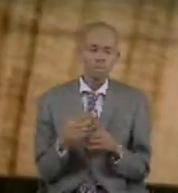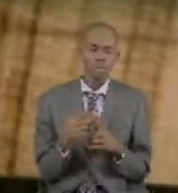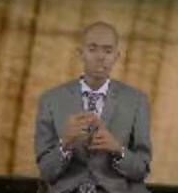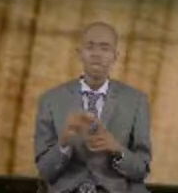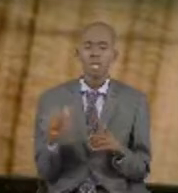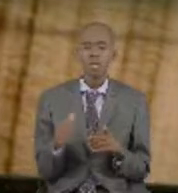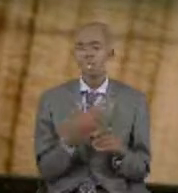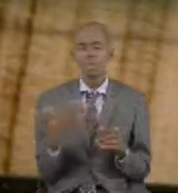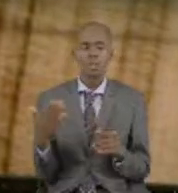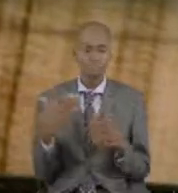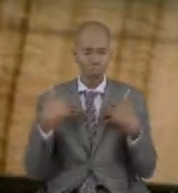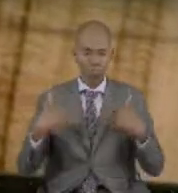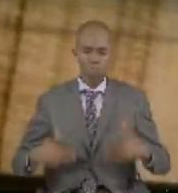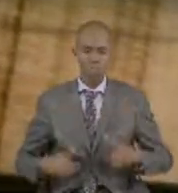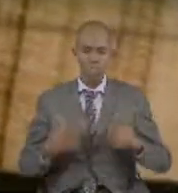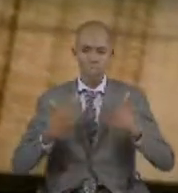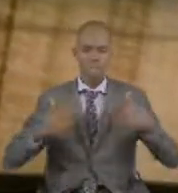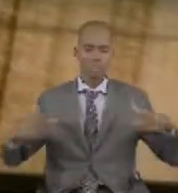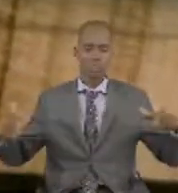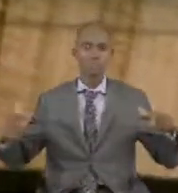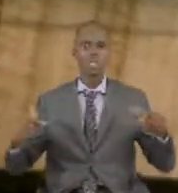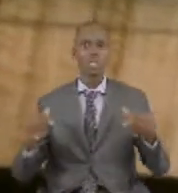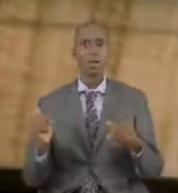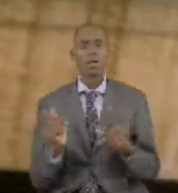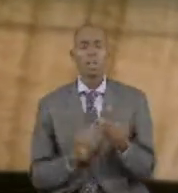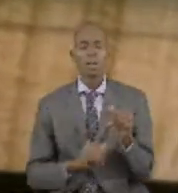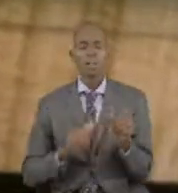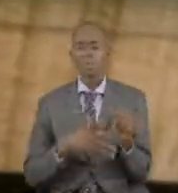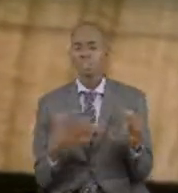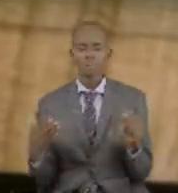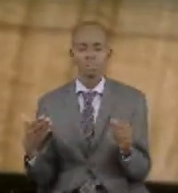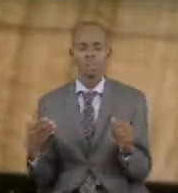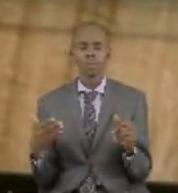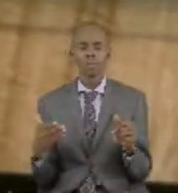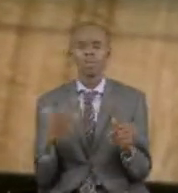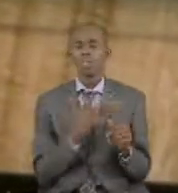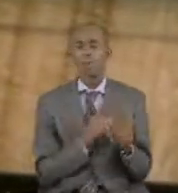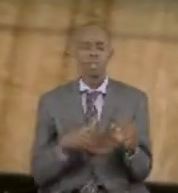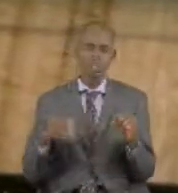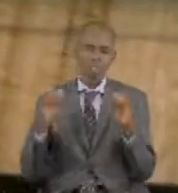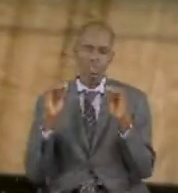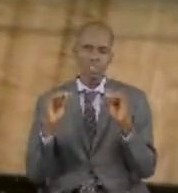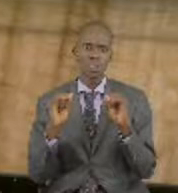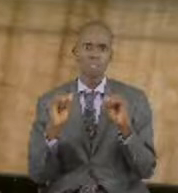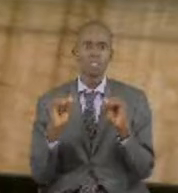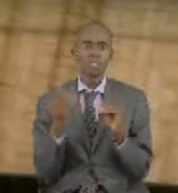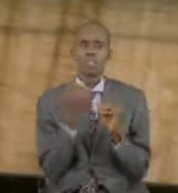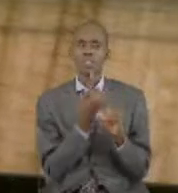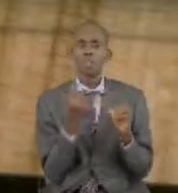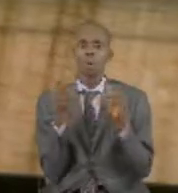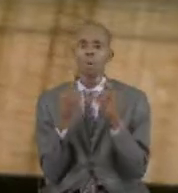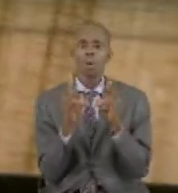toute déclaration, tout langage corporel, toute chose, nous savons que tu es vrai et que